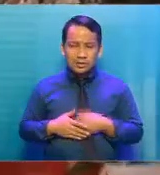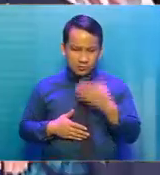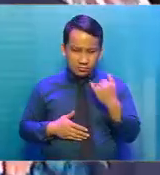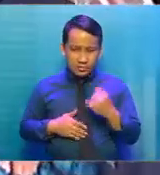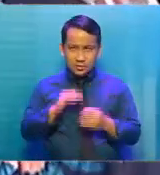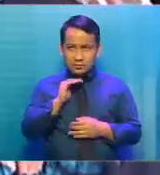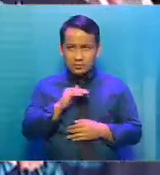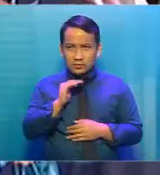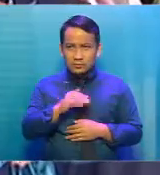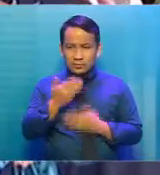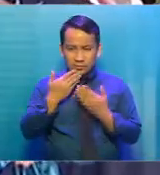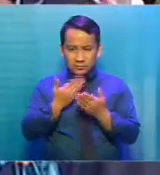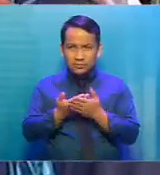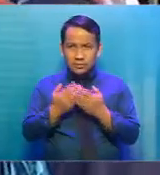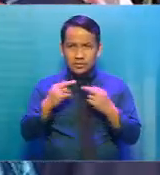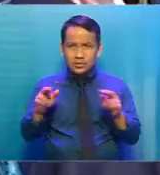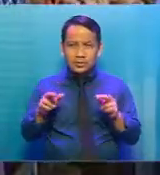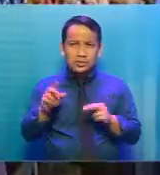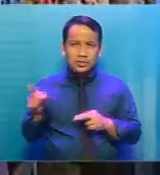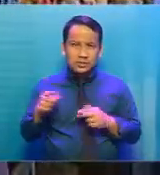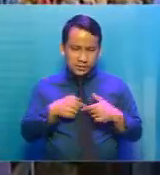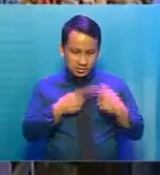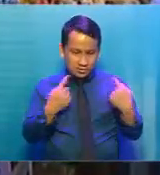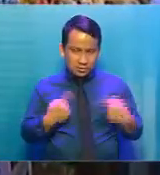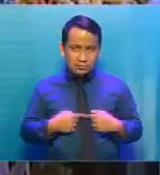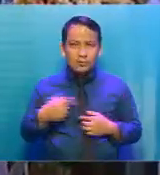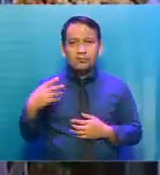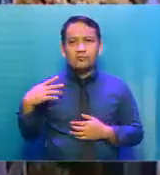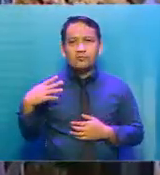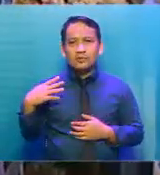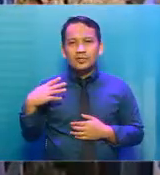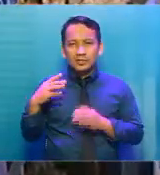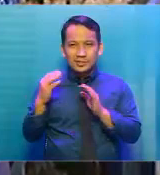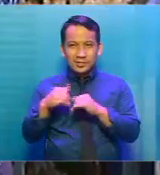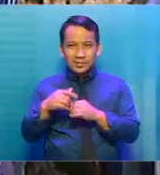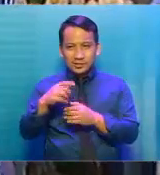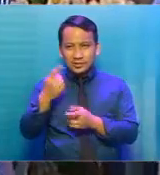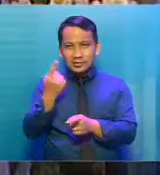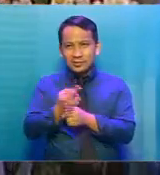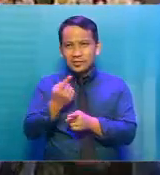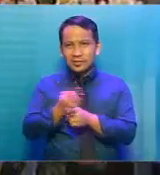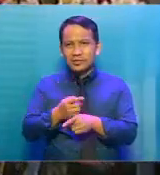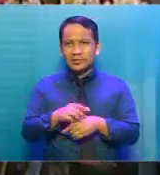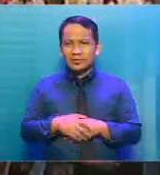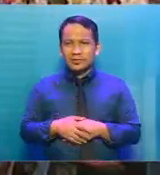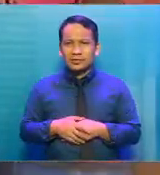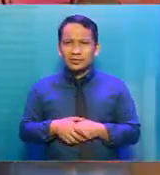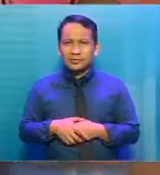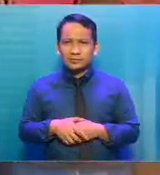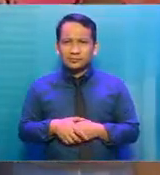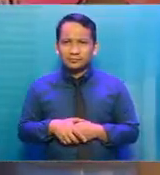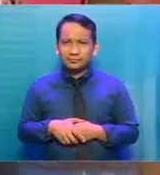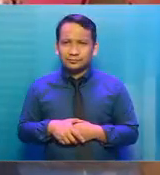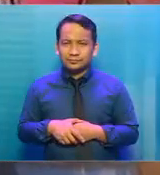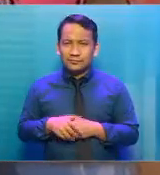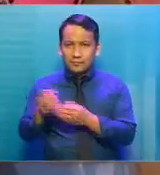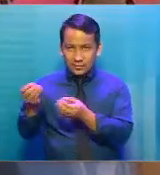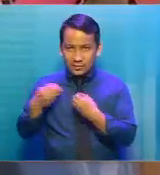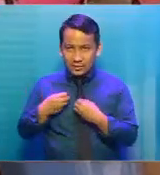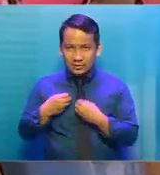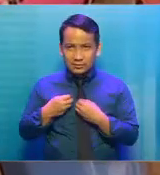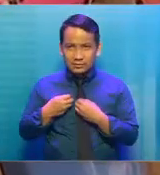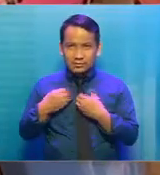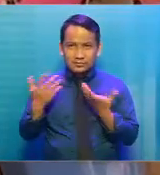good luck daw niya ito sa kanila. Habang ang puso niya, waiting and hoping pa rin kay Mr. Wright. Eh sa inyo po ba mami, may nagbigay na ng